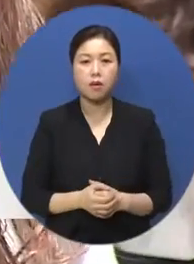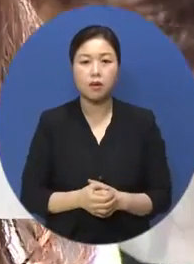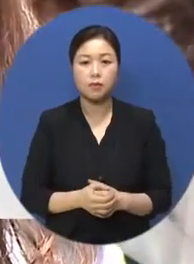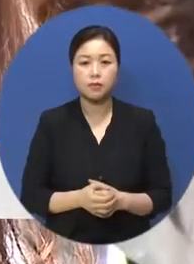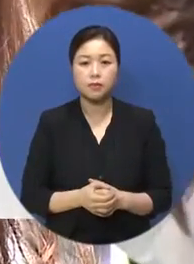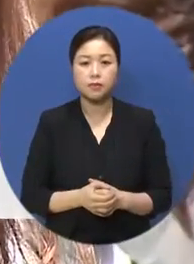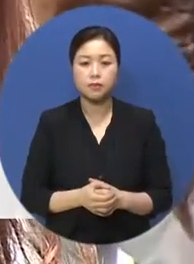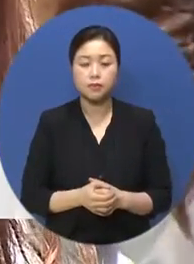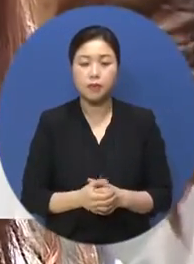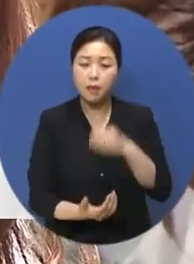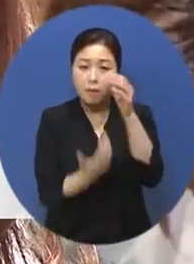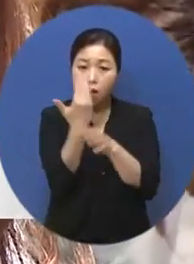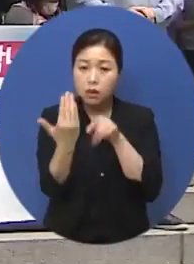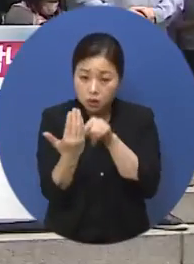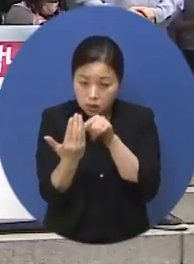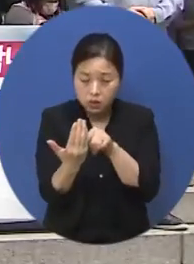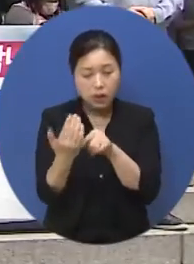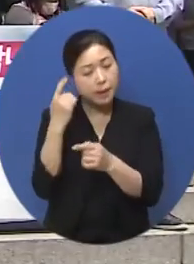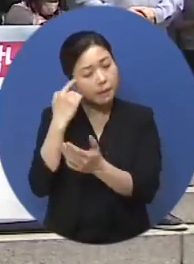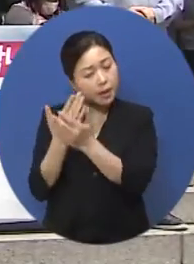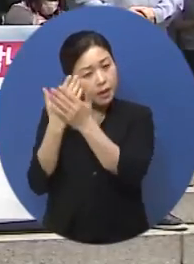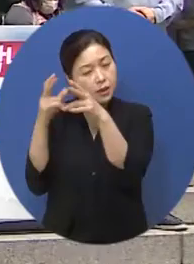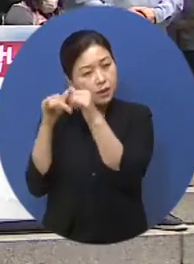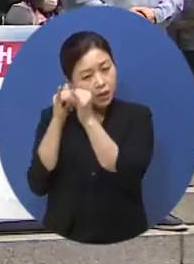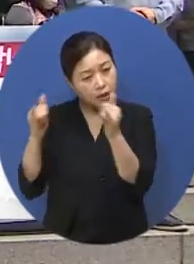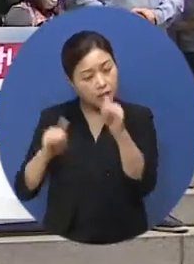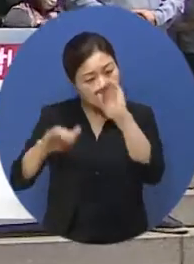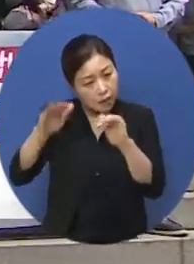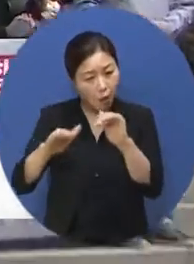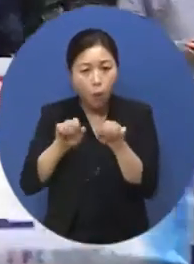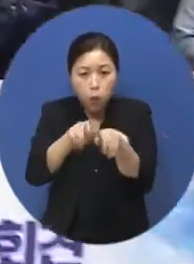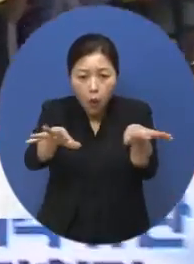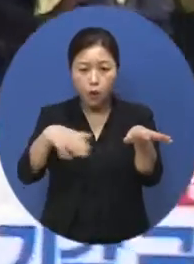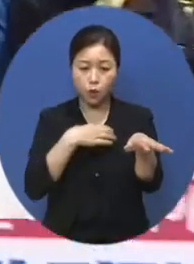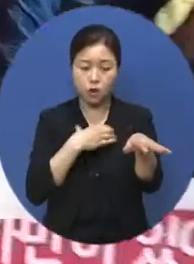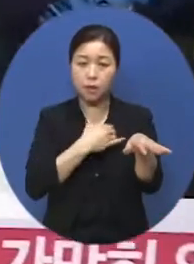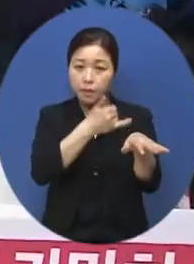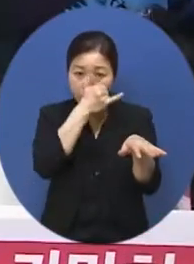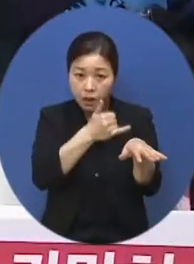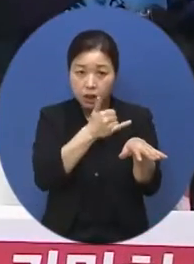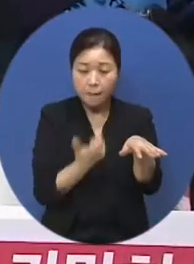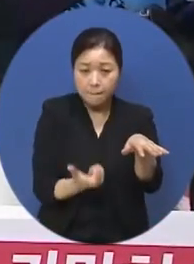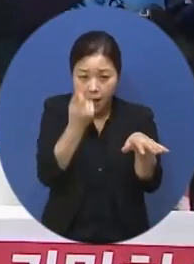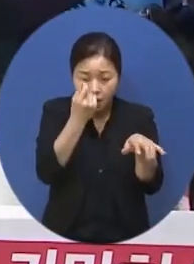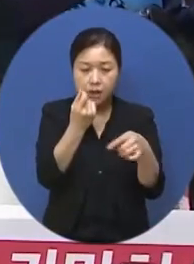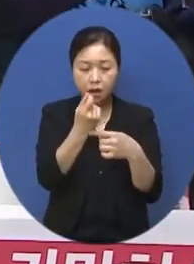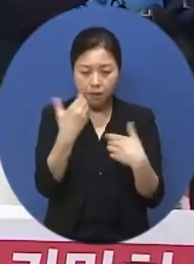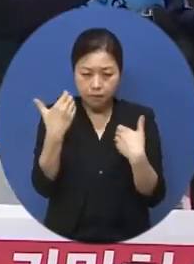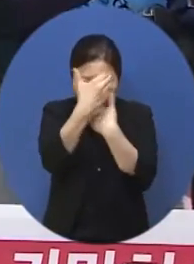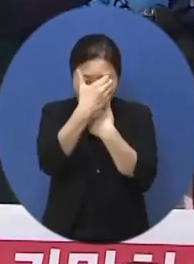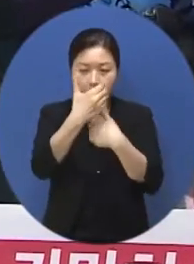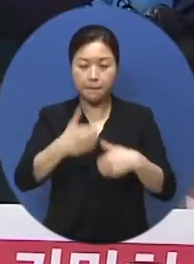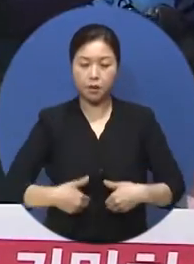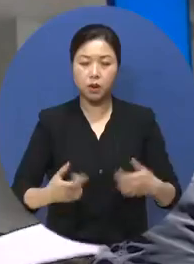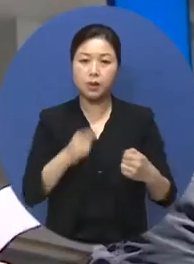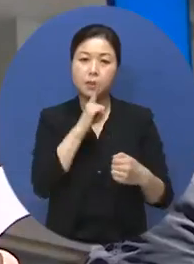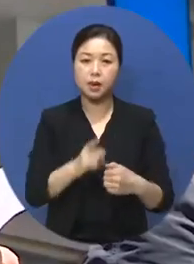해당 사안이 발달장애인에 대한 차별을 확산시킬 수 있는 만큼 조속히 이를 바로잡아야 한다는